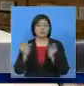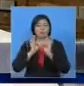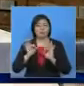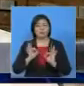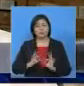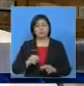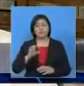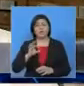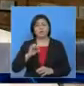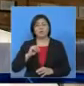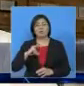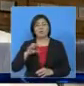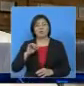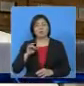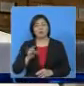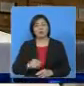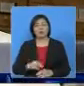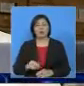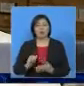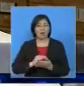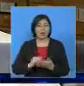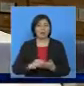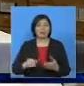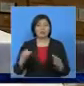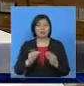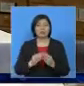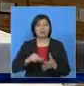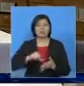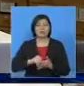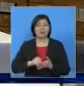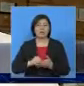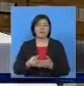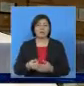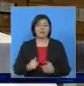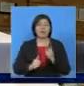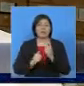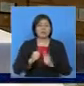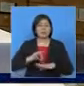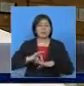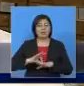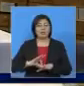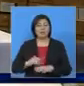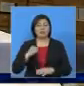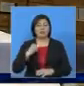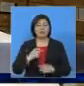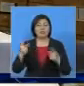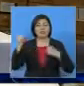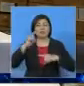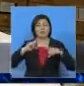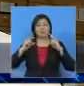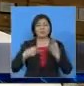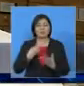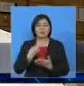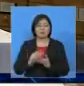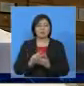ел мұра болсын, қаламгер қонақжайын мүшелер осыған қатысып, осы фестивальға қатысып, өздерінің шығармашылықтарын көрсетіп,